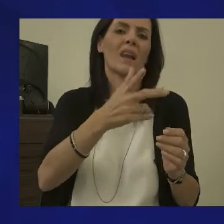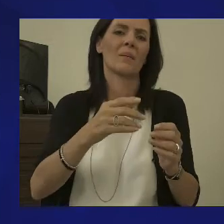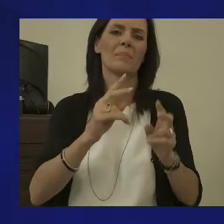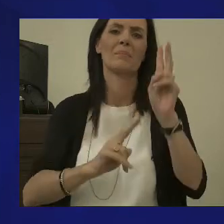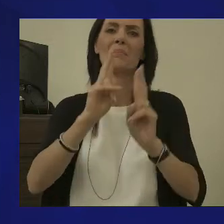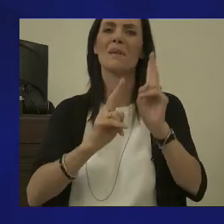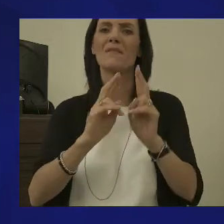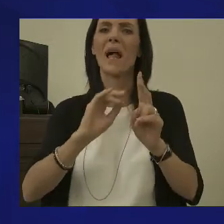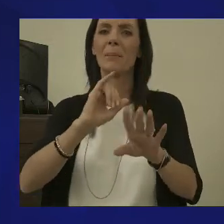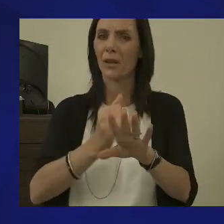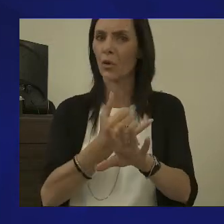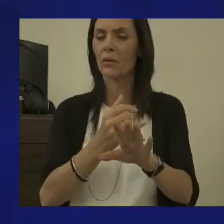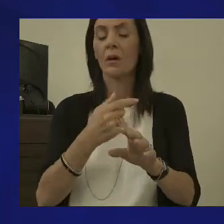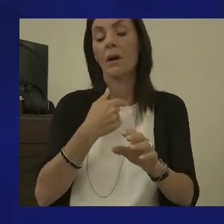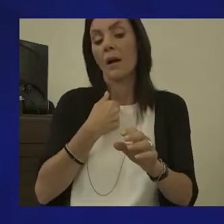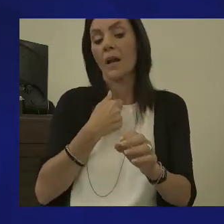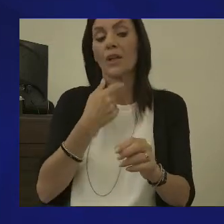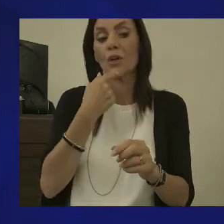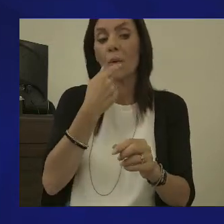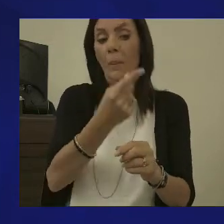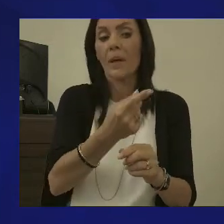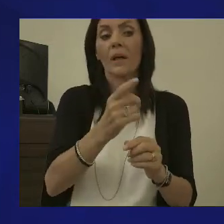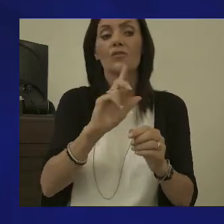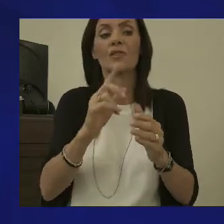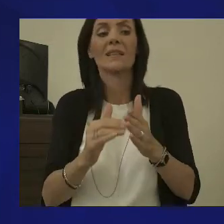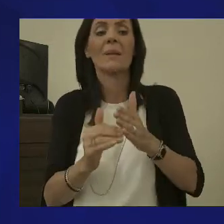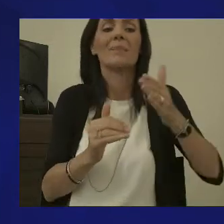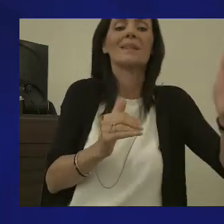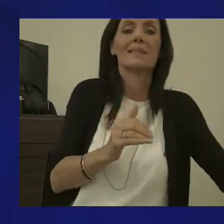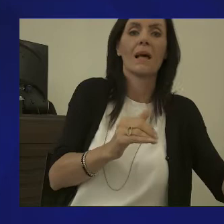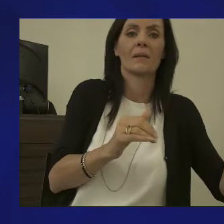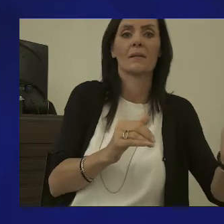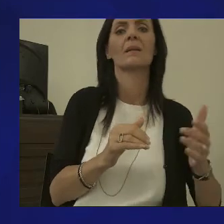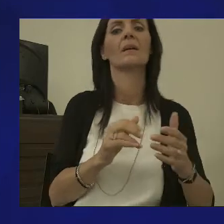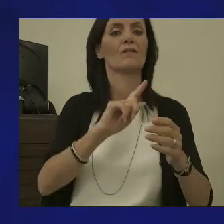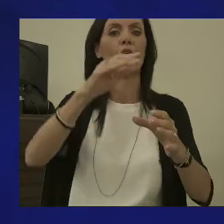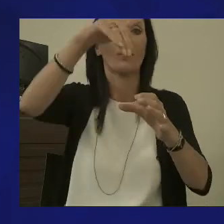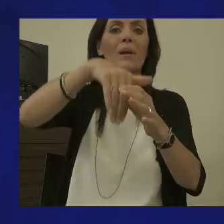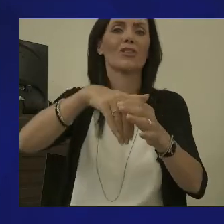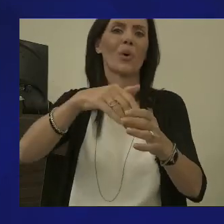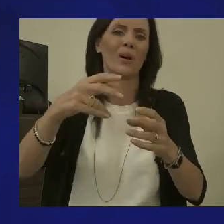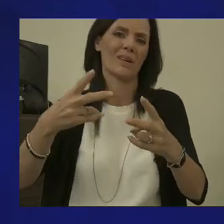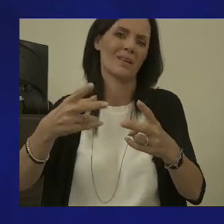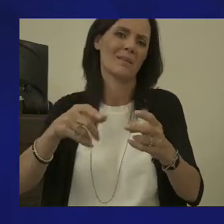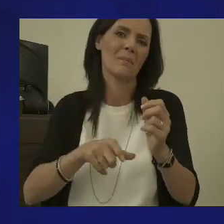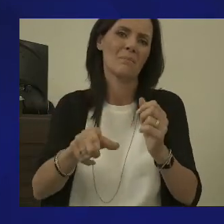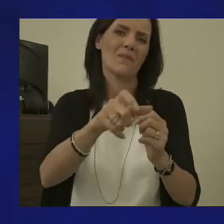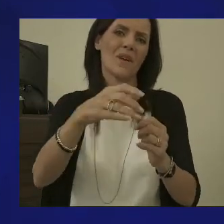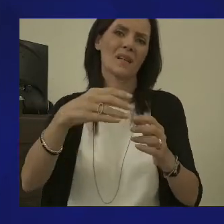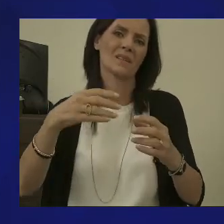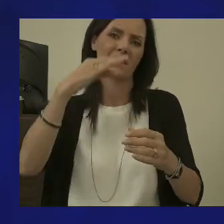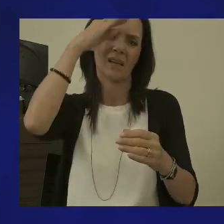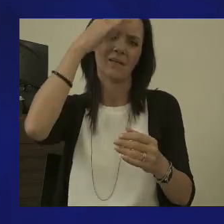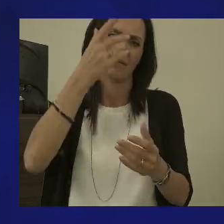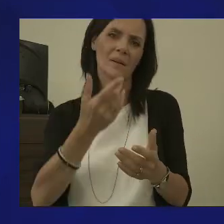לא להסיק, אני אמרתי בשולי העיר, לא אהבת במפרץ חיפה, להפך. עכשיו, במסגרת ההתקנים שיש שם, יש שם